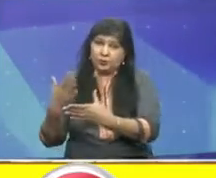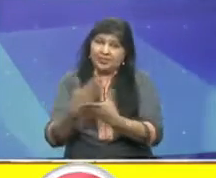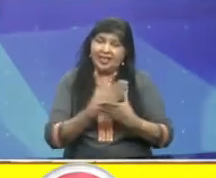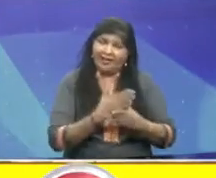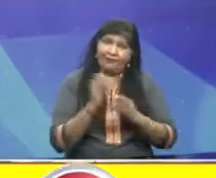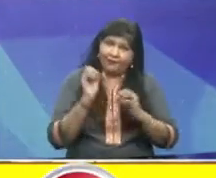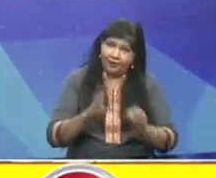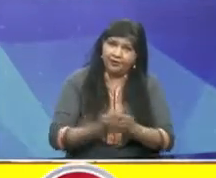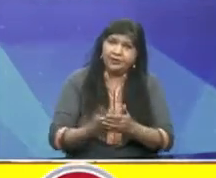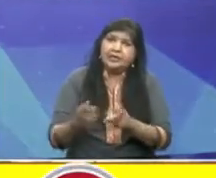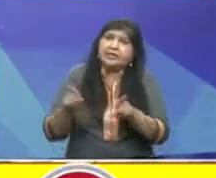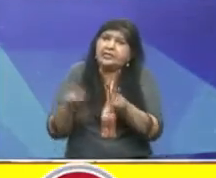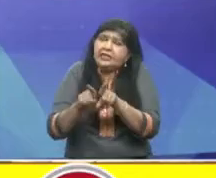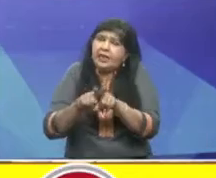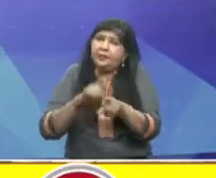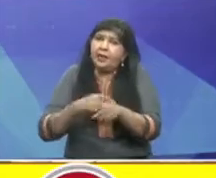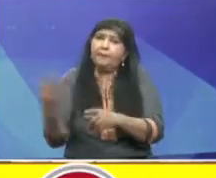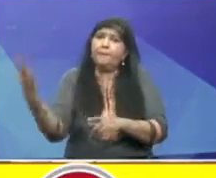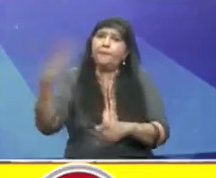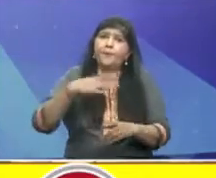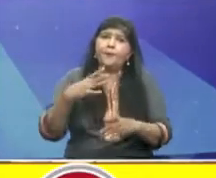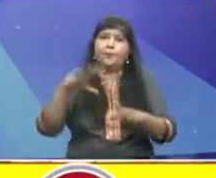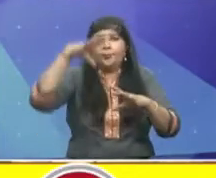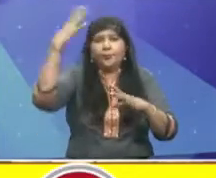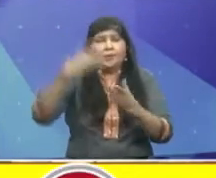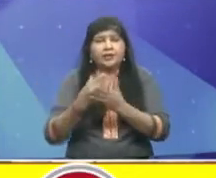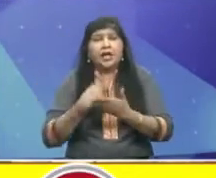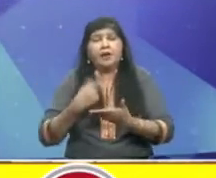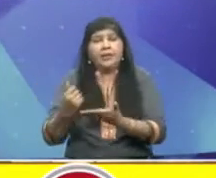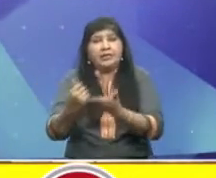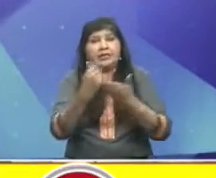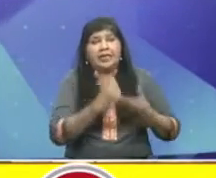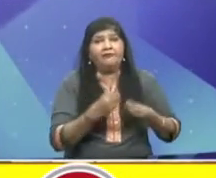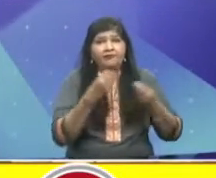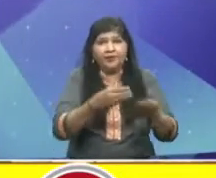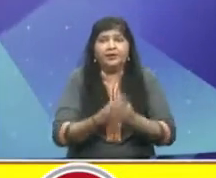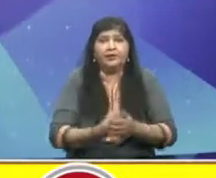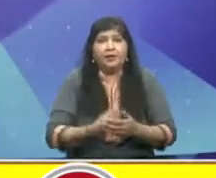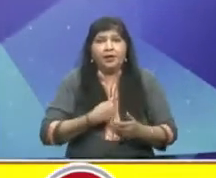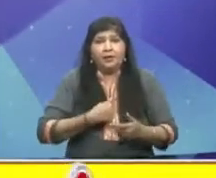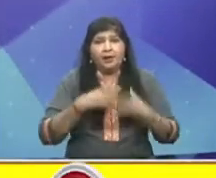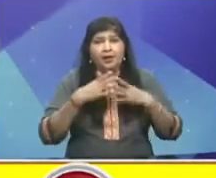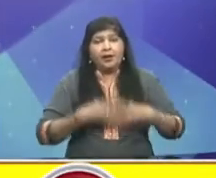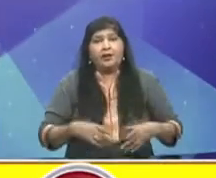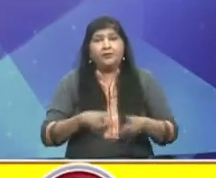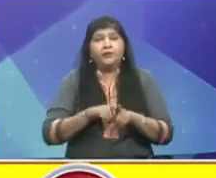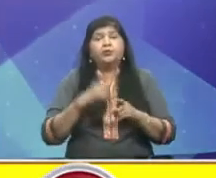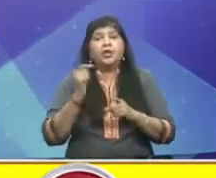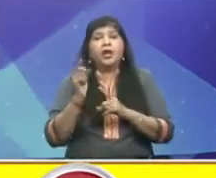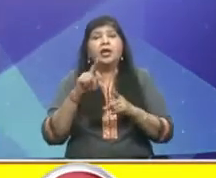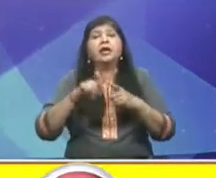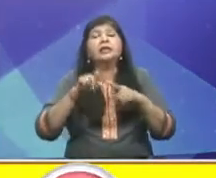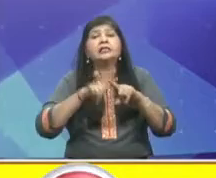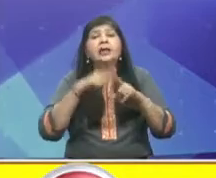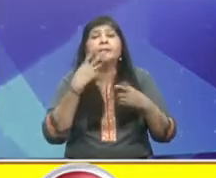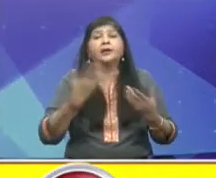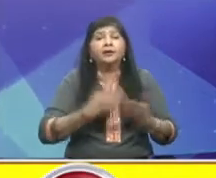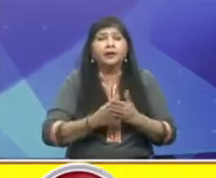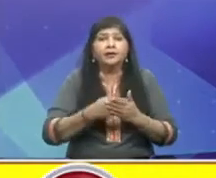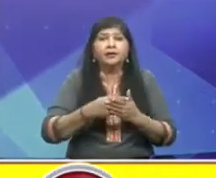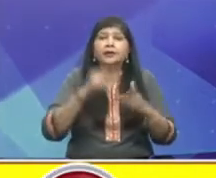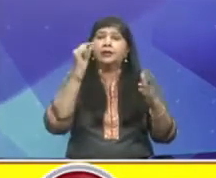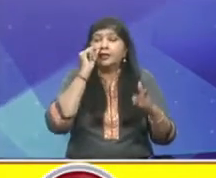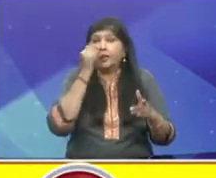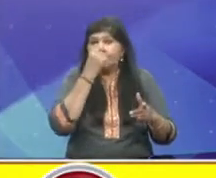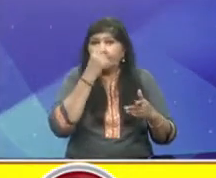सुरक्षा देती है। इस बात को हम अपने निजी जीवन में भी अनुभव करते हैं और ऐसा ही एक उदाहरण तमिलनाडु के लोगों ने